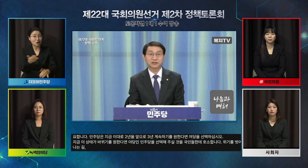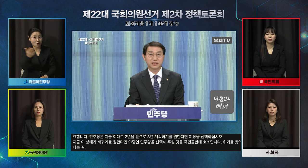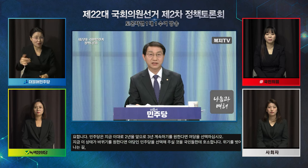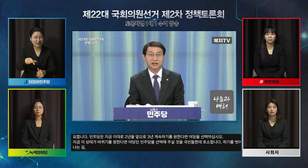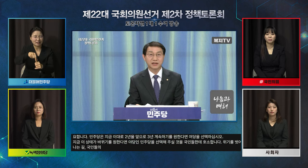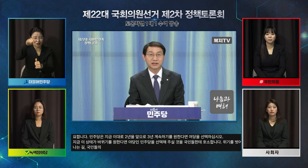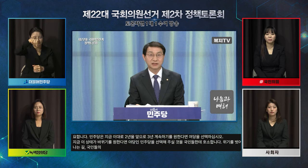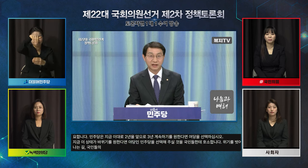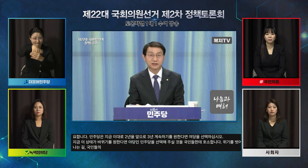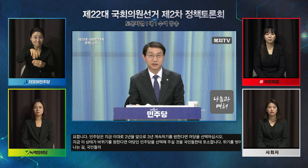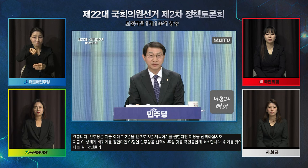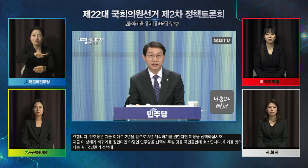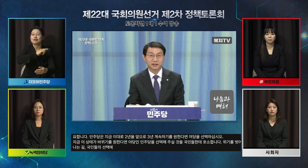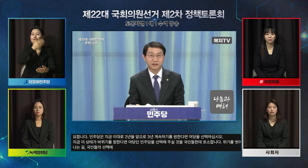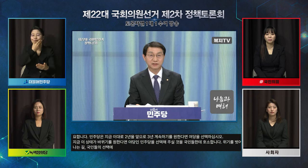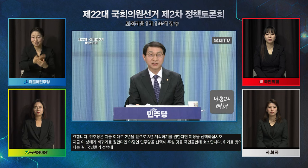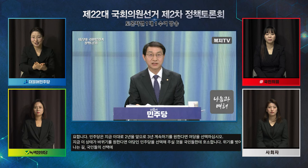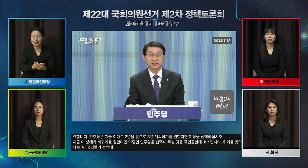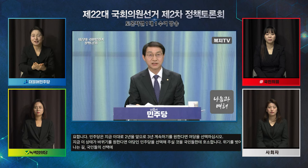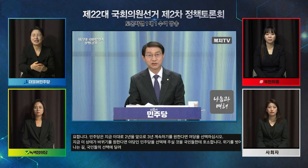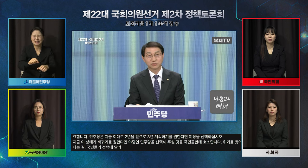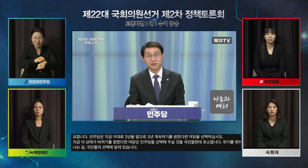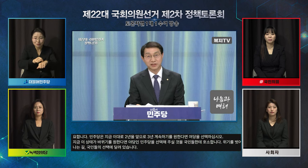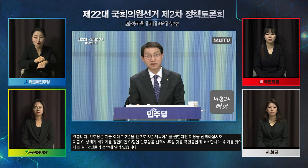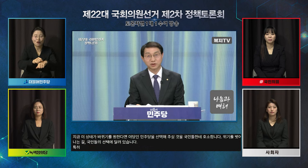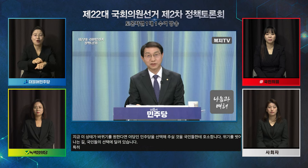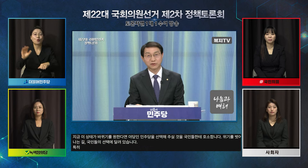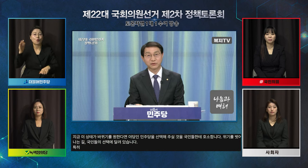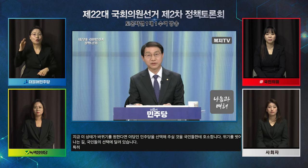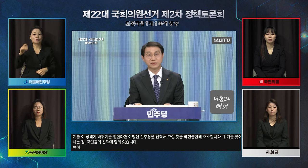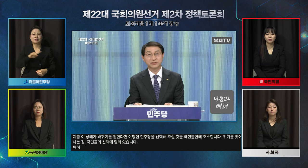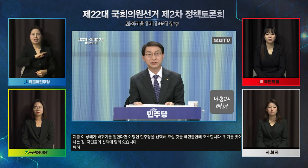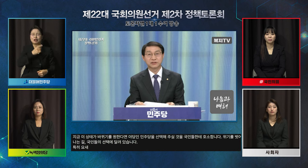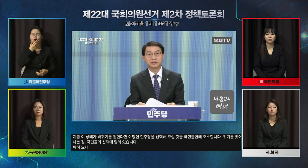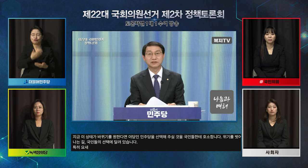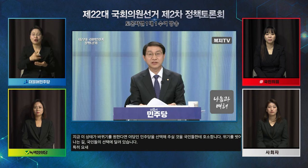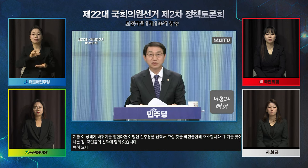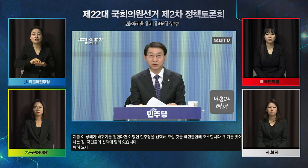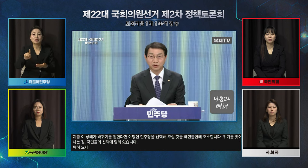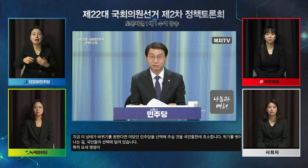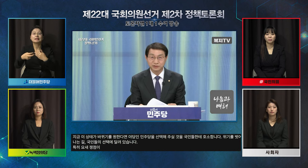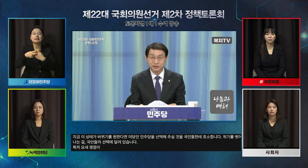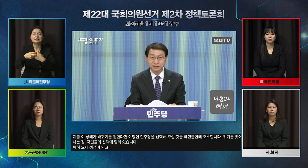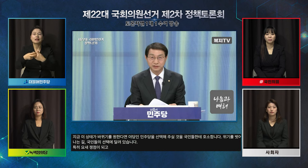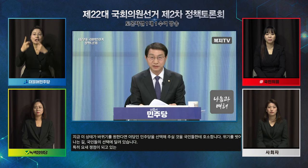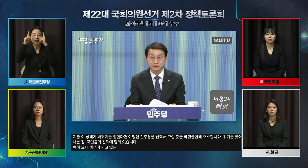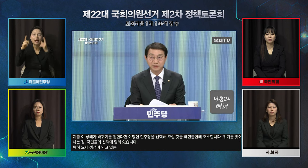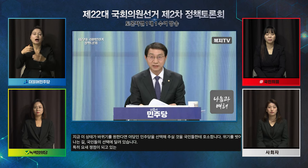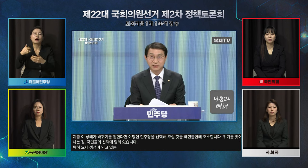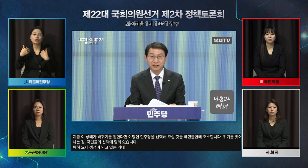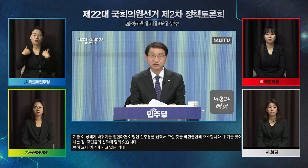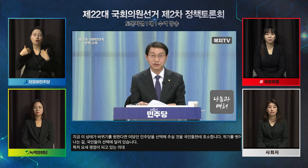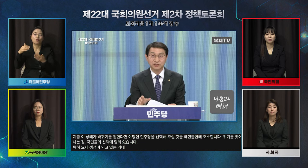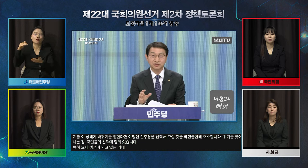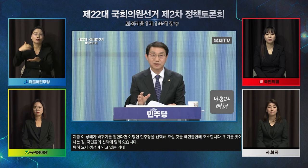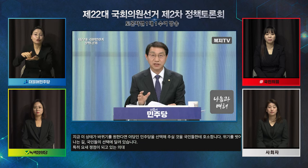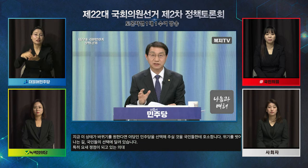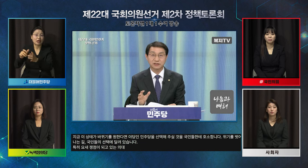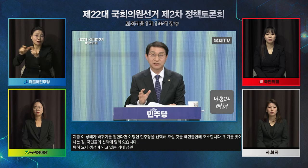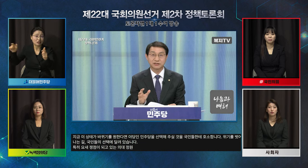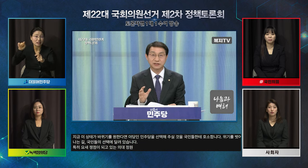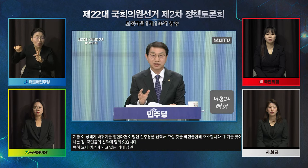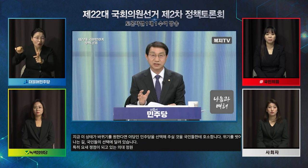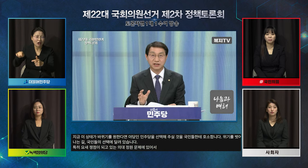선택에 달려 있습니다. 특히 요새 쟁점이 되고 있는 의대 정원 문제에 있어서는 단순히